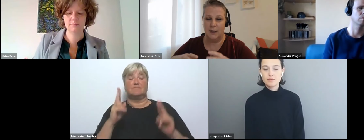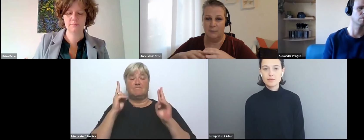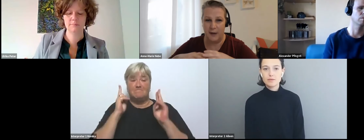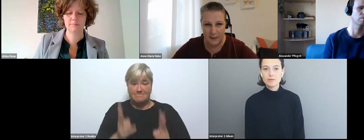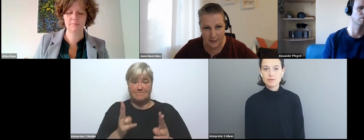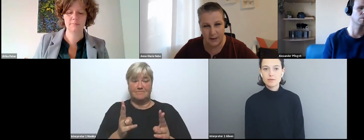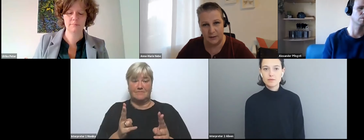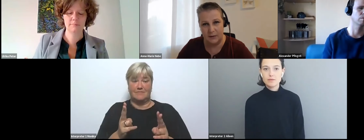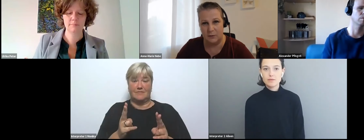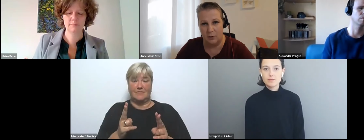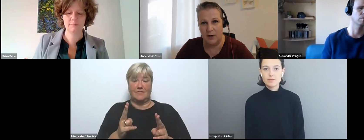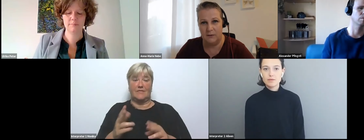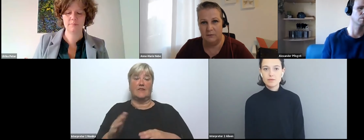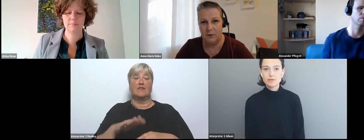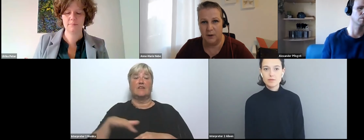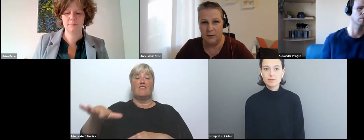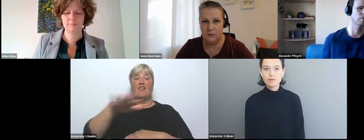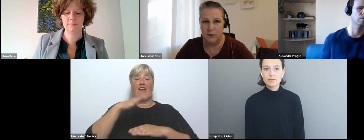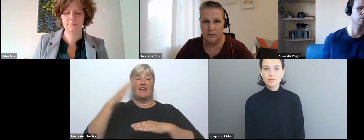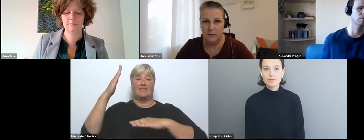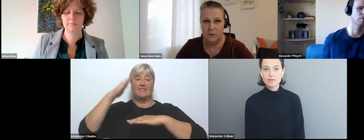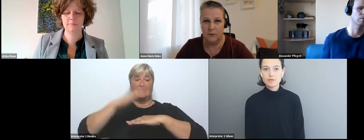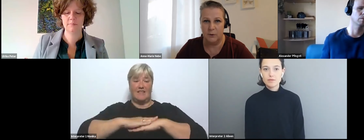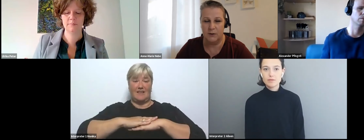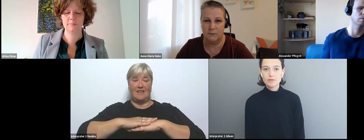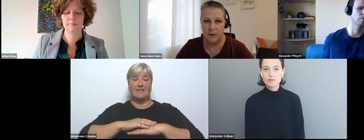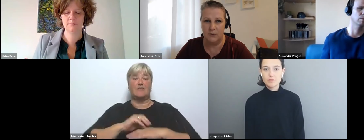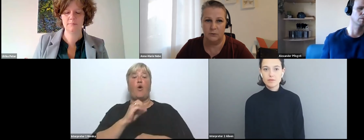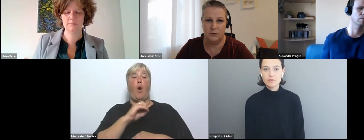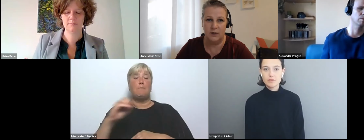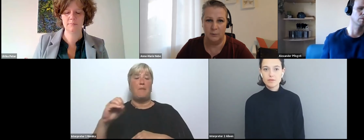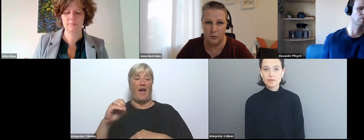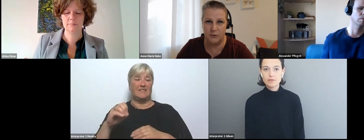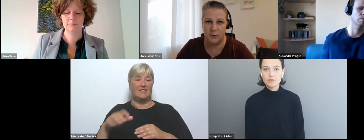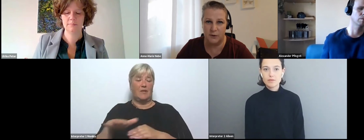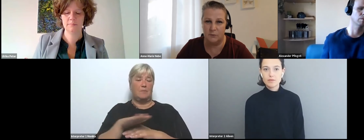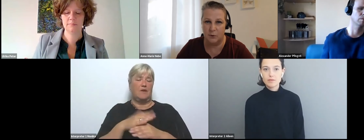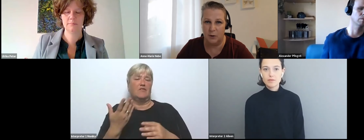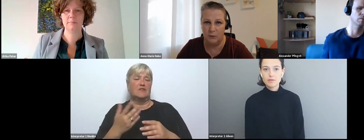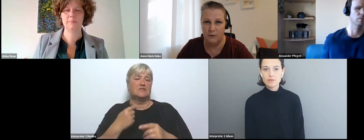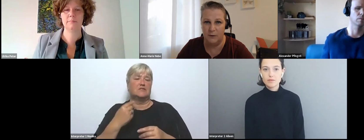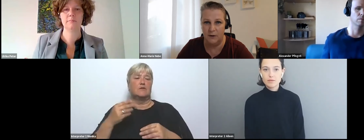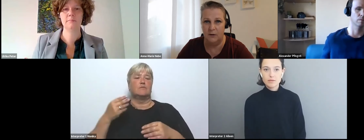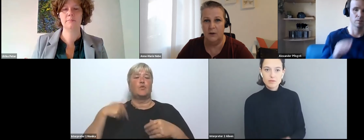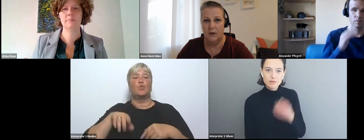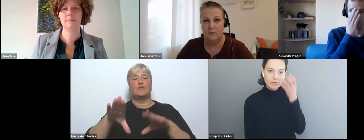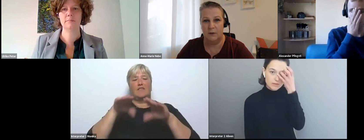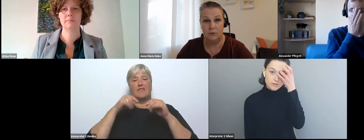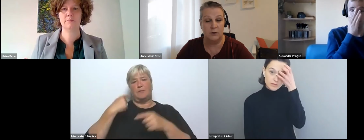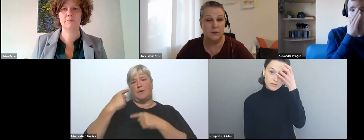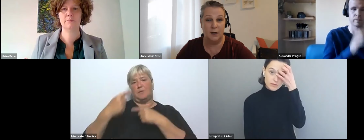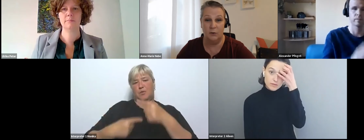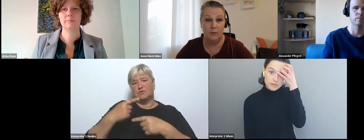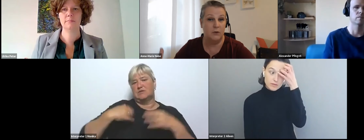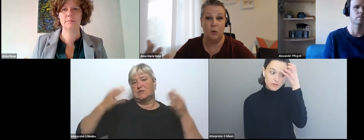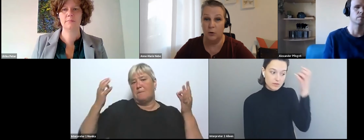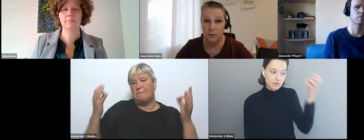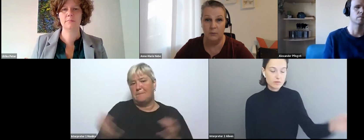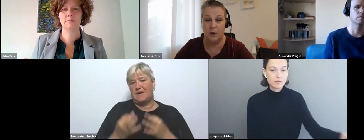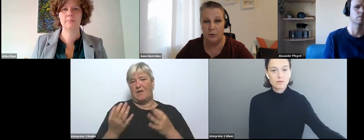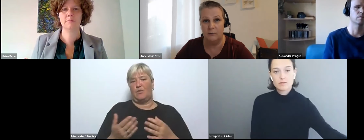tatsächlich flächendeckend in den operativen Bereich zu bringen. Sprich, welche Unternehmensprozesse brauchen wir hier? welche